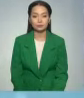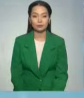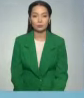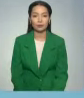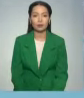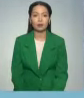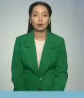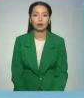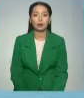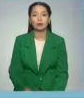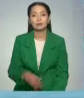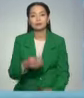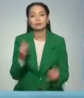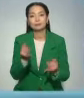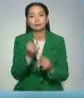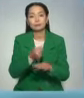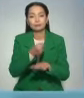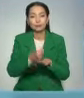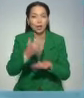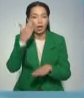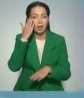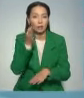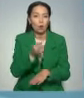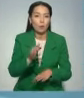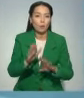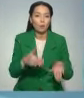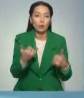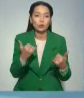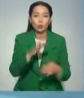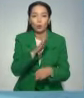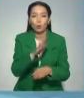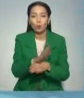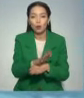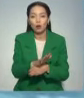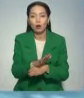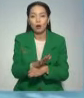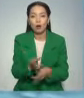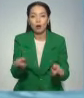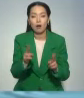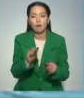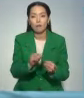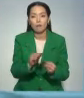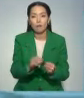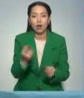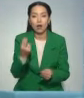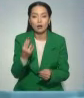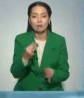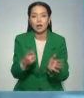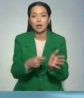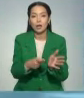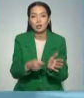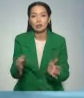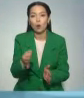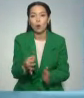закручивается интрига с назначениями Акимов областей после сегодняшних указов вакантными остались два кресла в Астане и